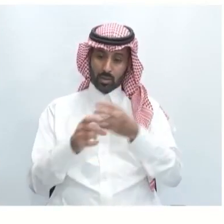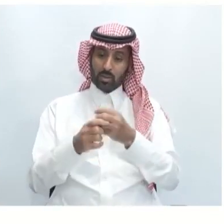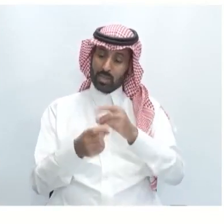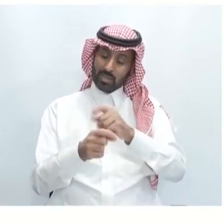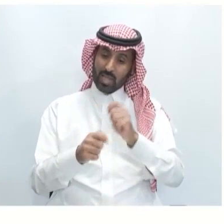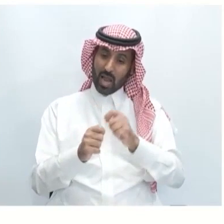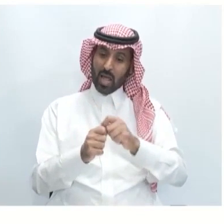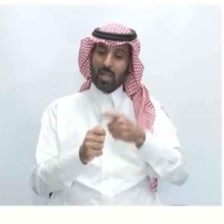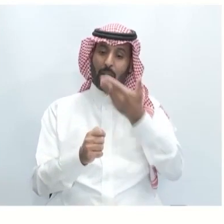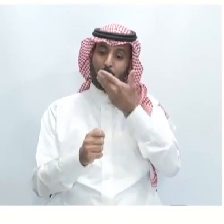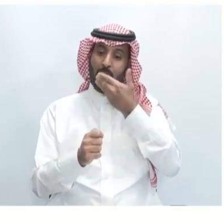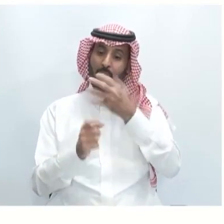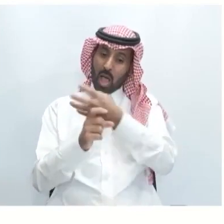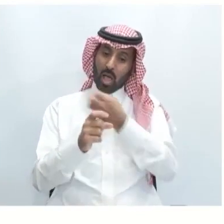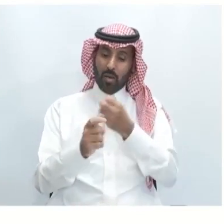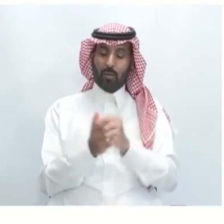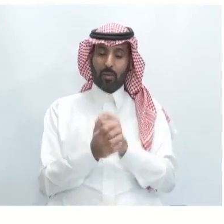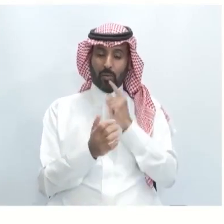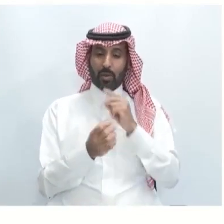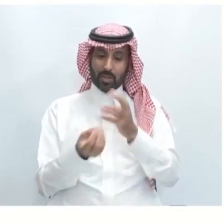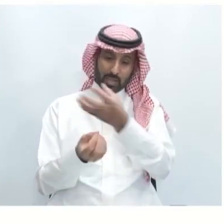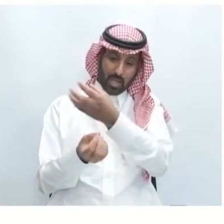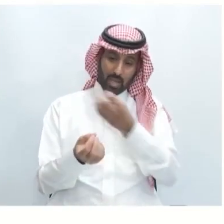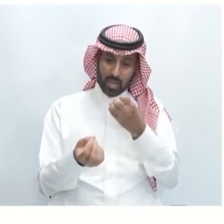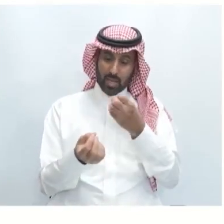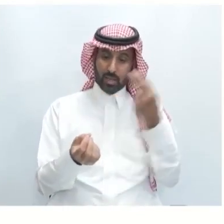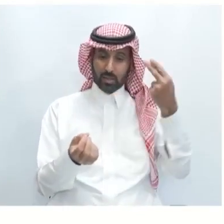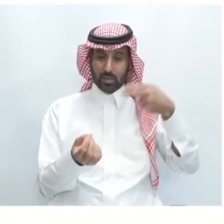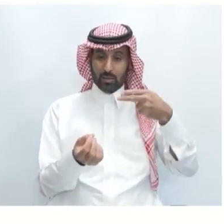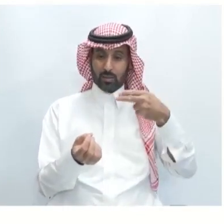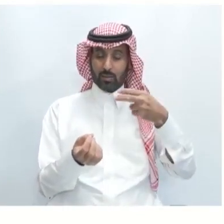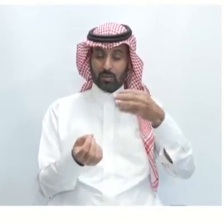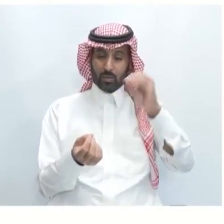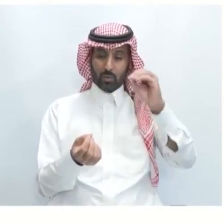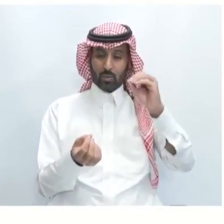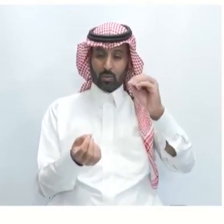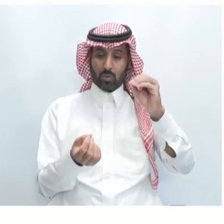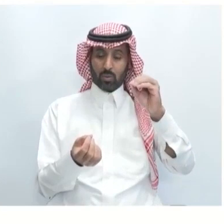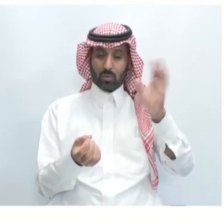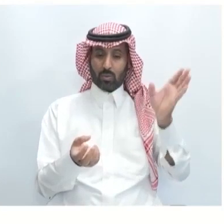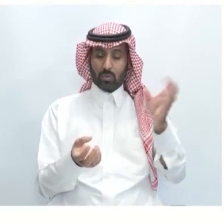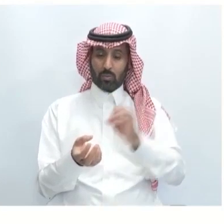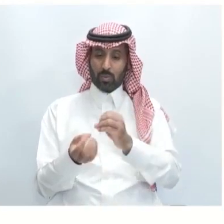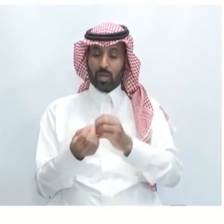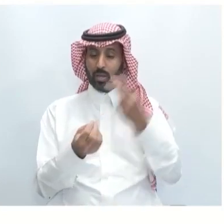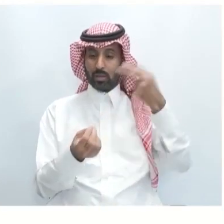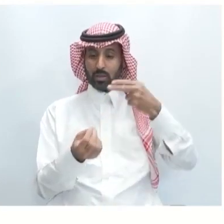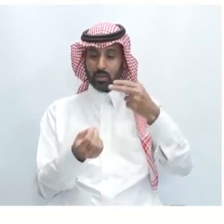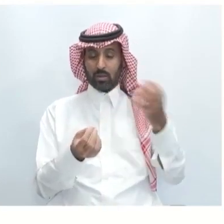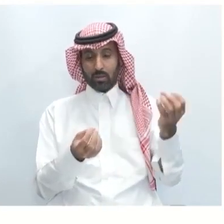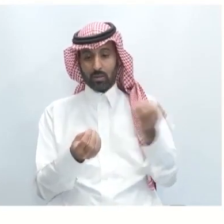نزع جزيء ما لاحظ انني سانزع ال الاكسجين الموجوده مع